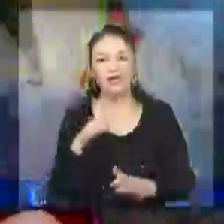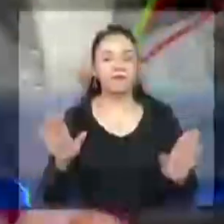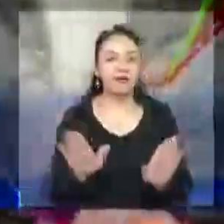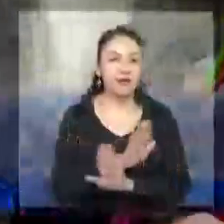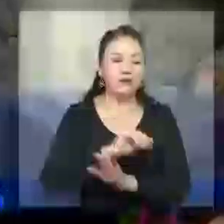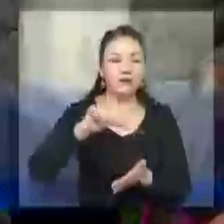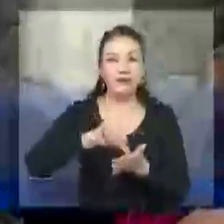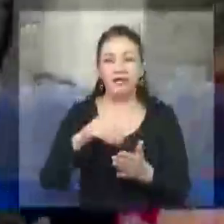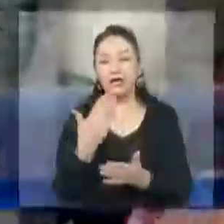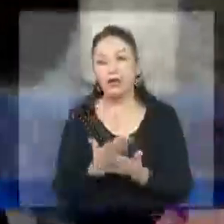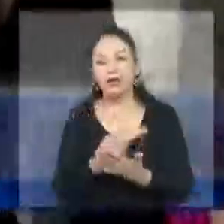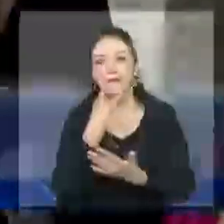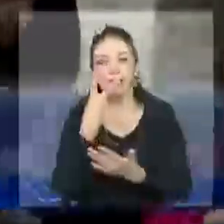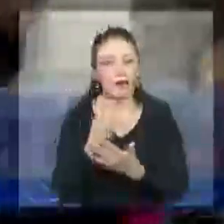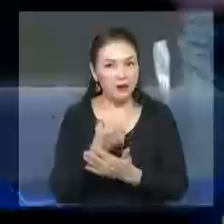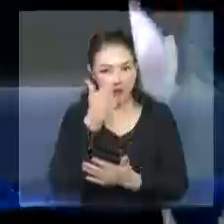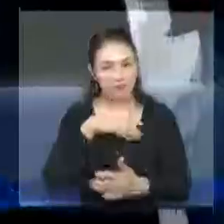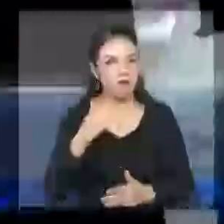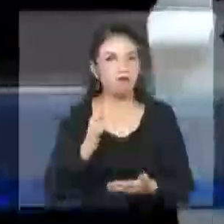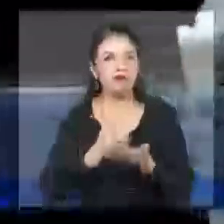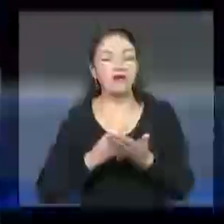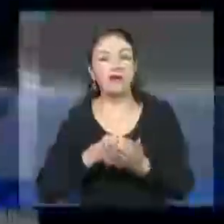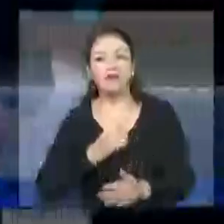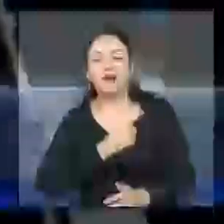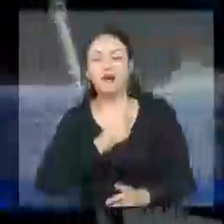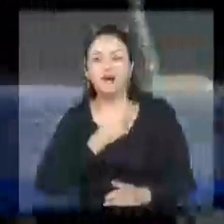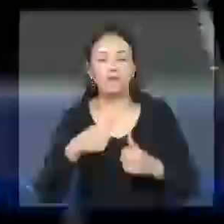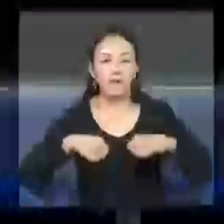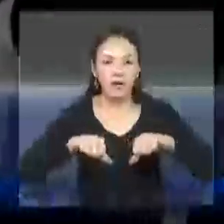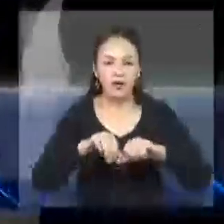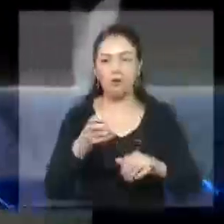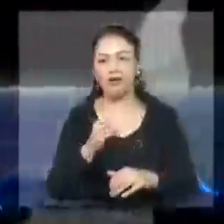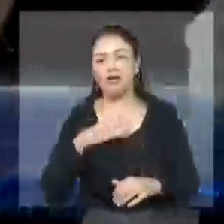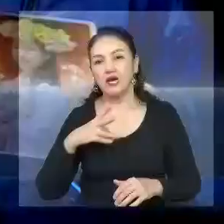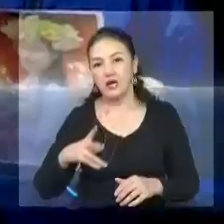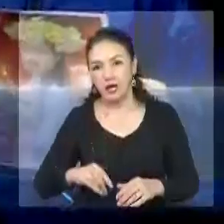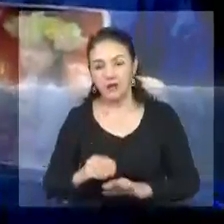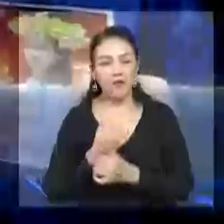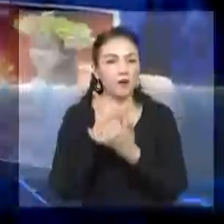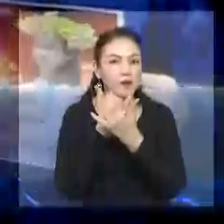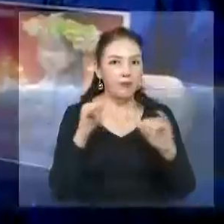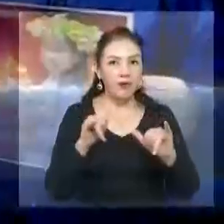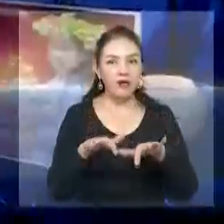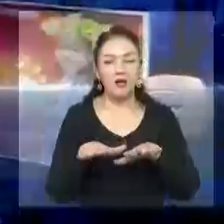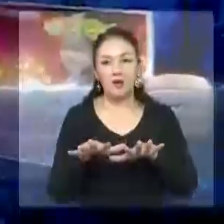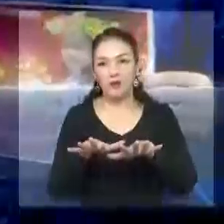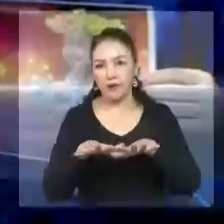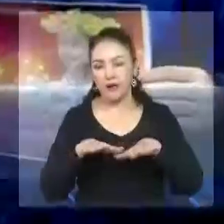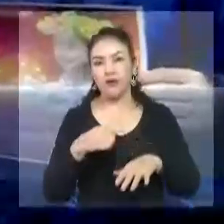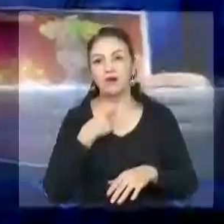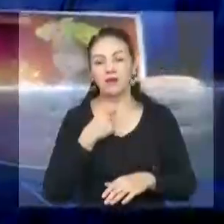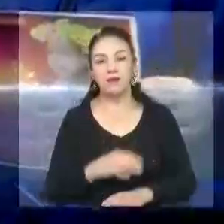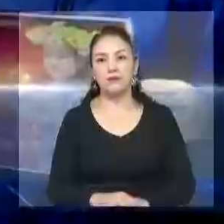певцов, каждый из которых продемонстрировал свое мастерство перед жюри. Ахирке Урымбайкызы произвела впечатление на судей своим